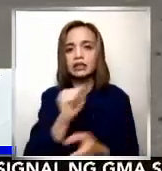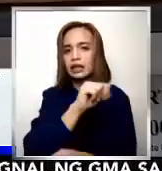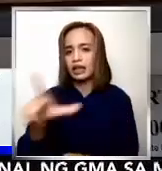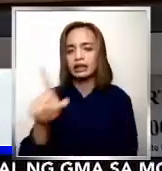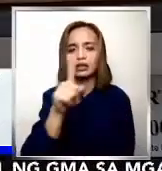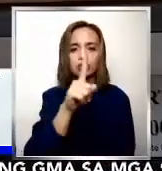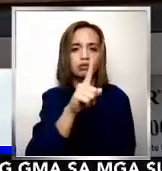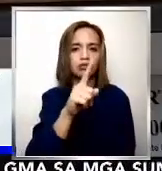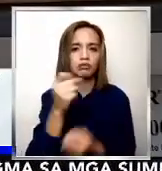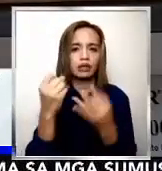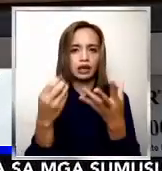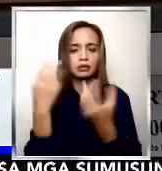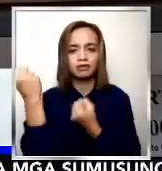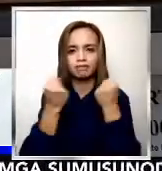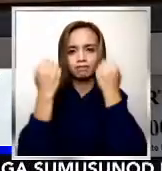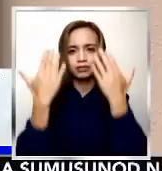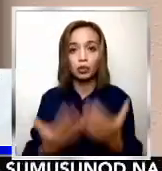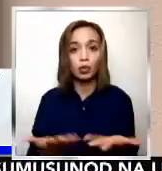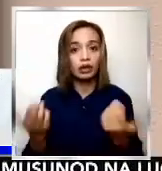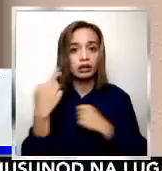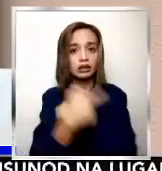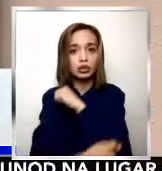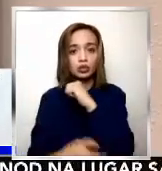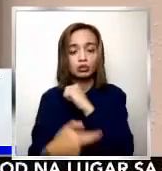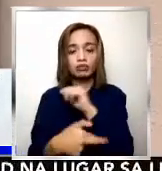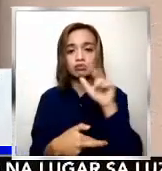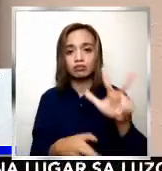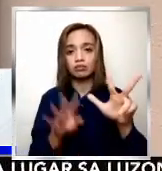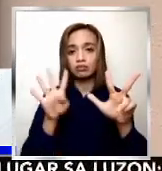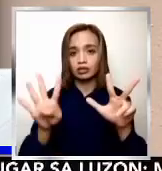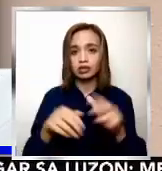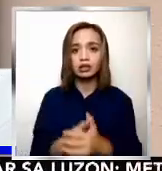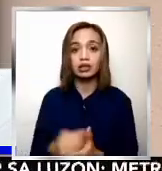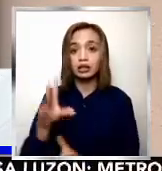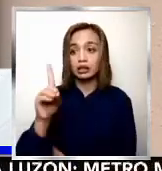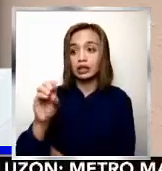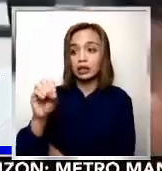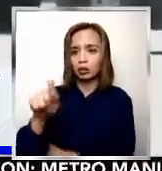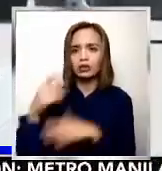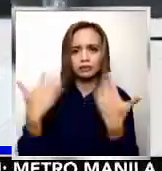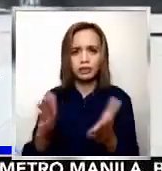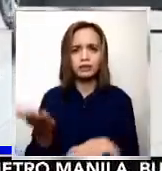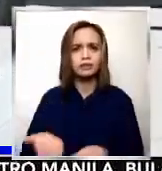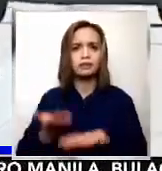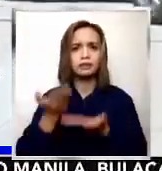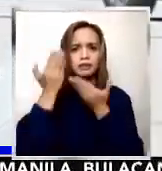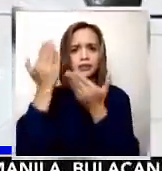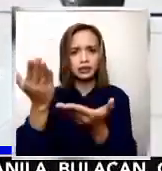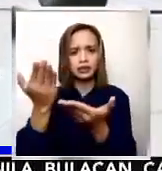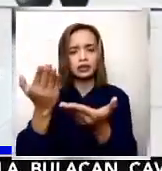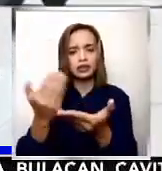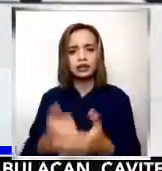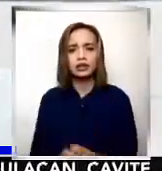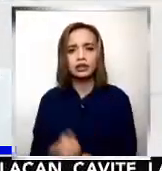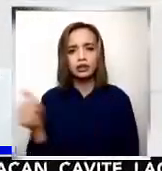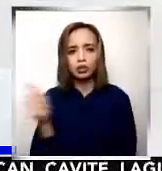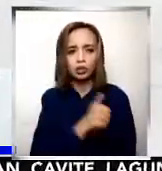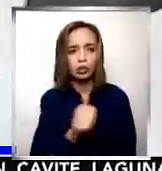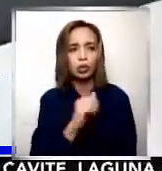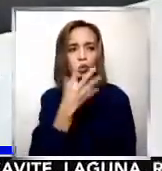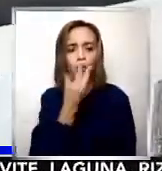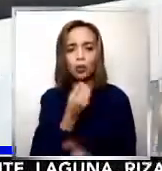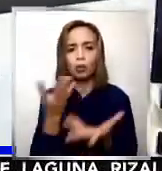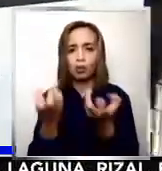4. Nagbigay naman ng DOE ng endorsement sa mga public transport operator na gustong mag-import ng electric